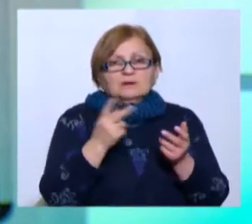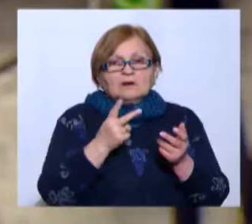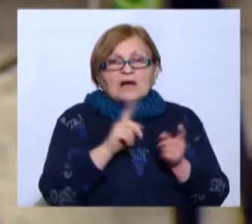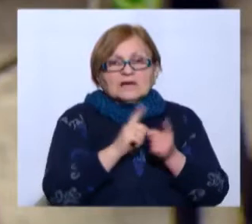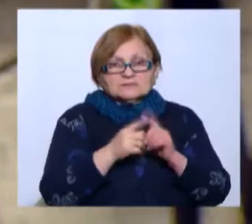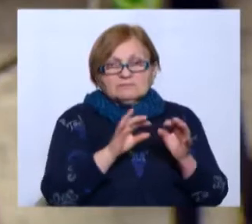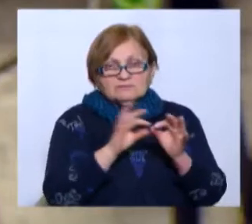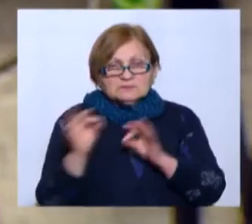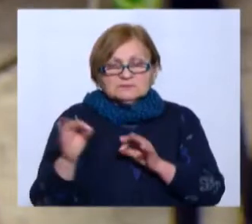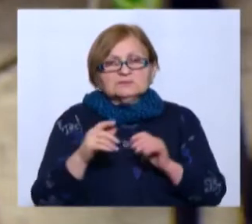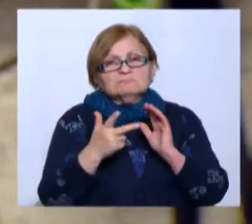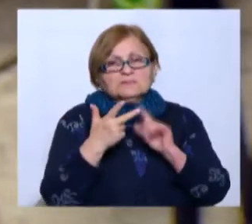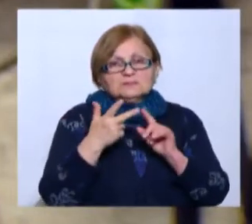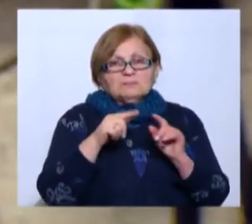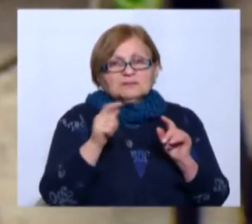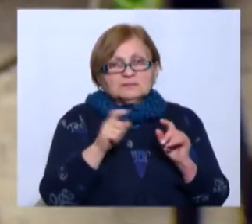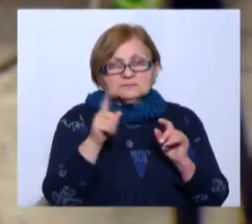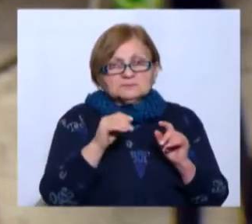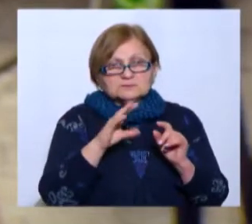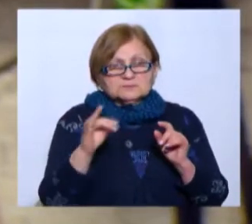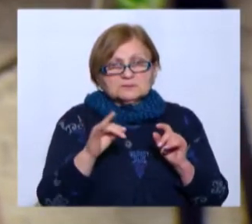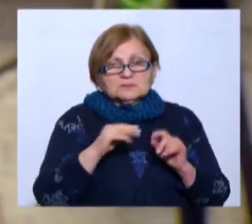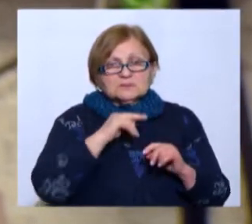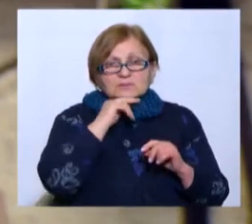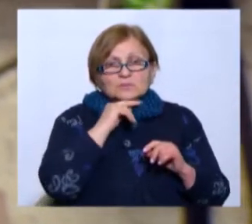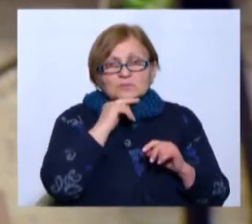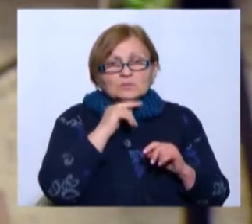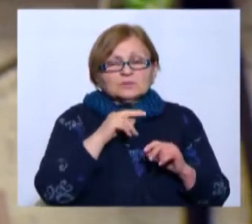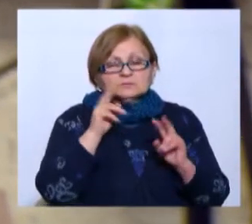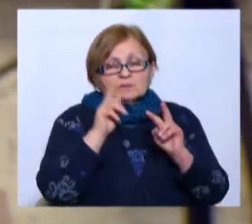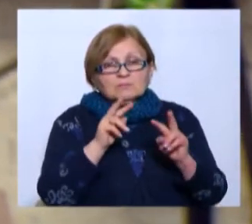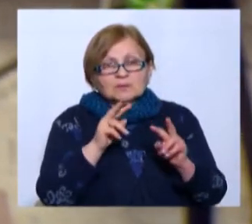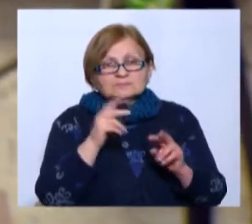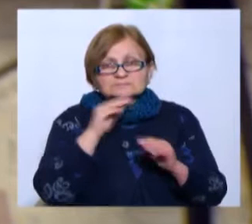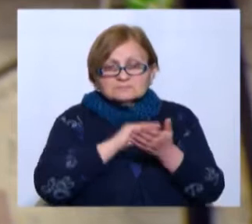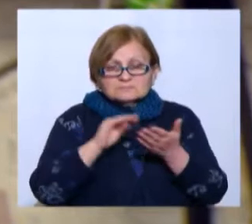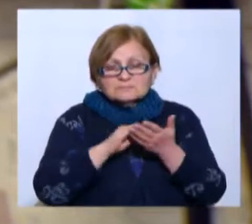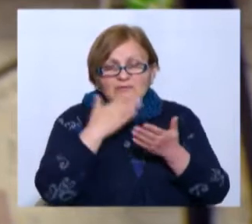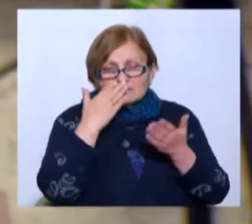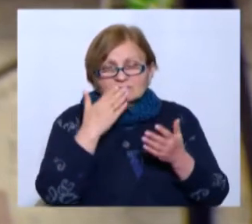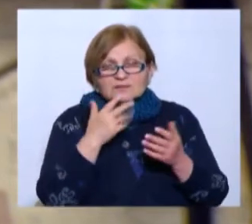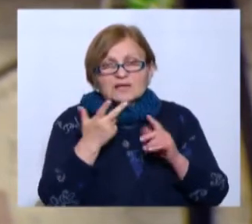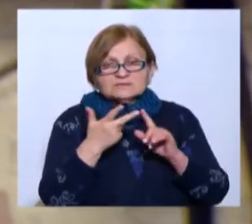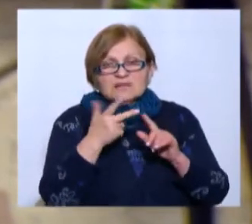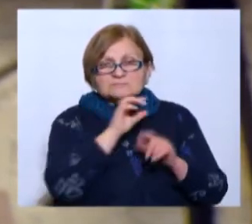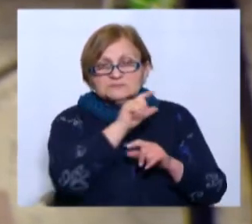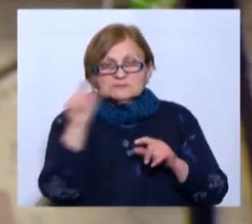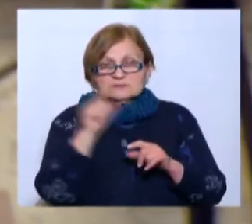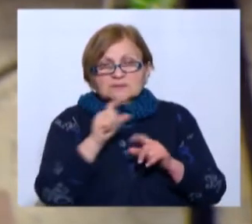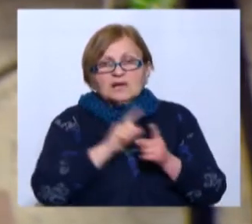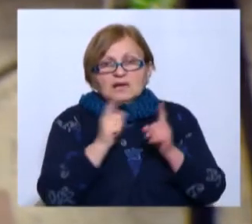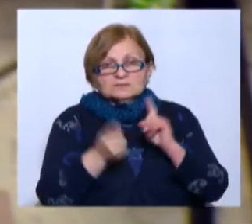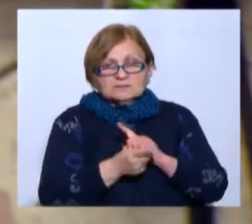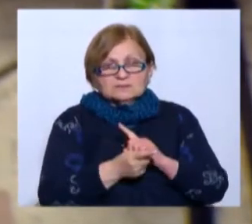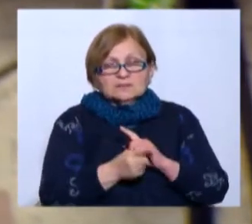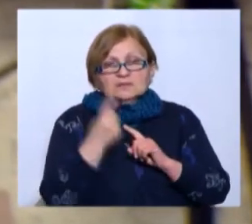წინადადება, თეზისი. მკითხველის ყურადღების მიზიდვა გვაქვს სამ წინადადებიანი, გარდამავალი წინადადება,